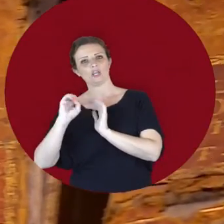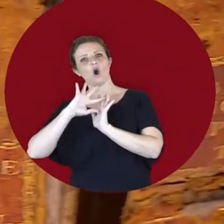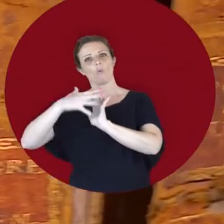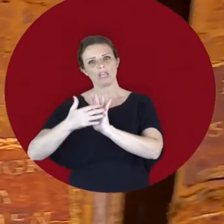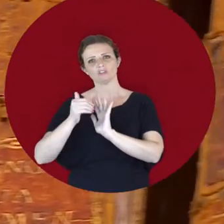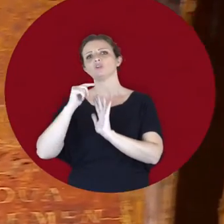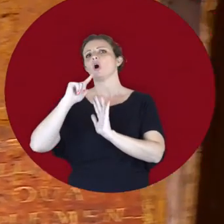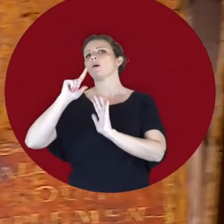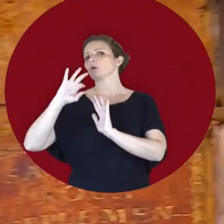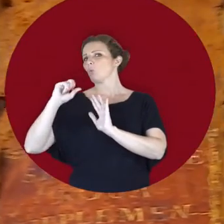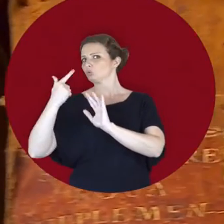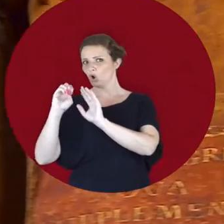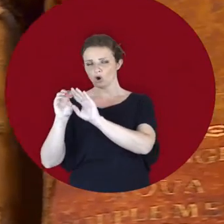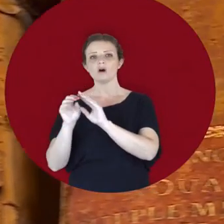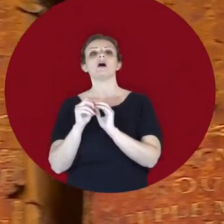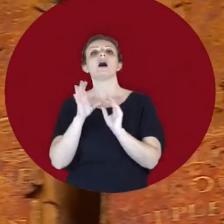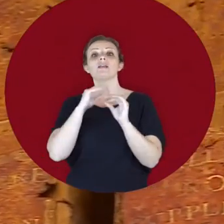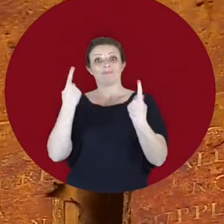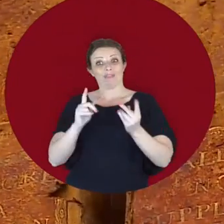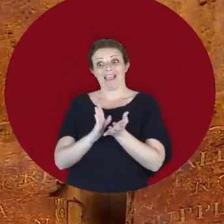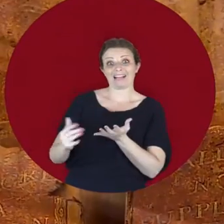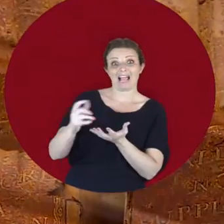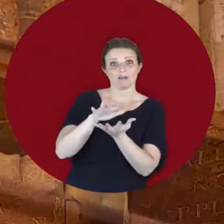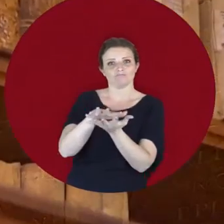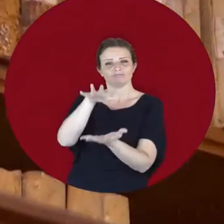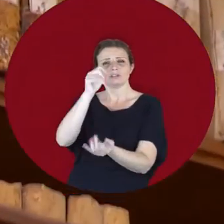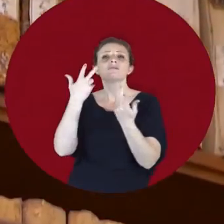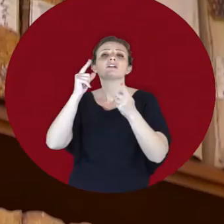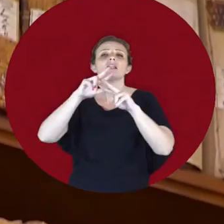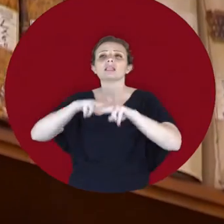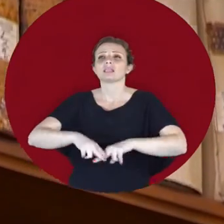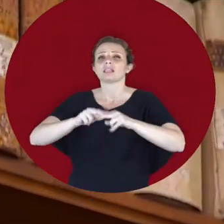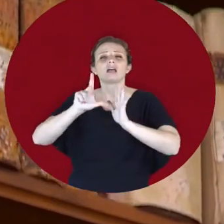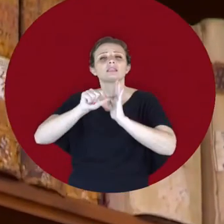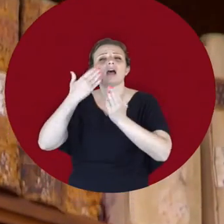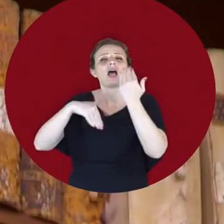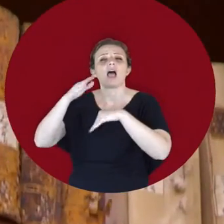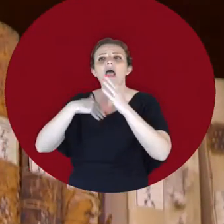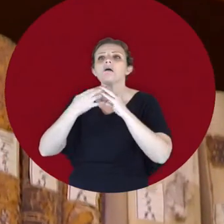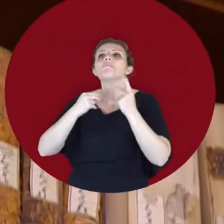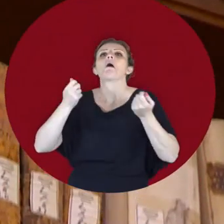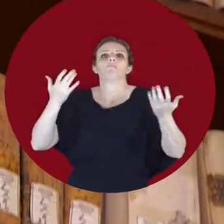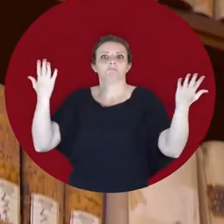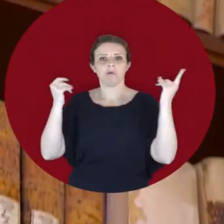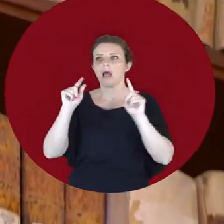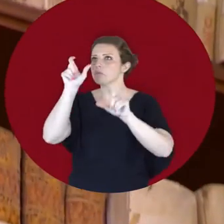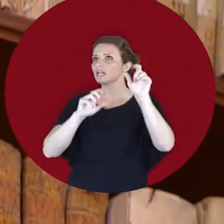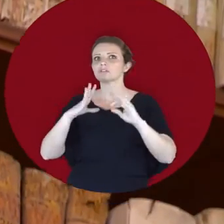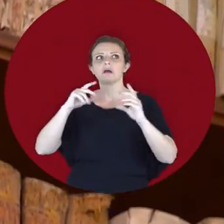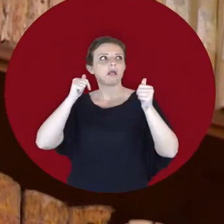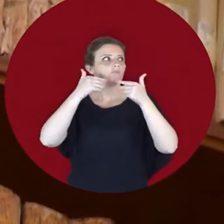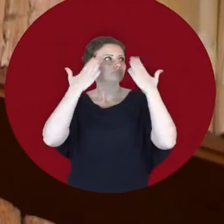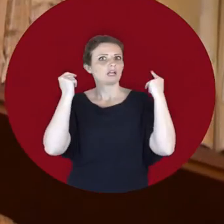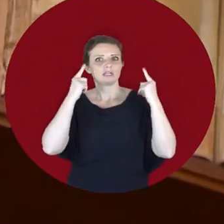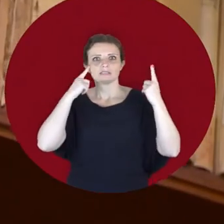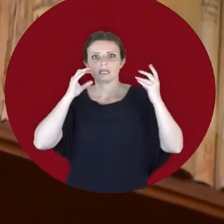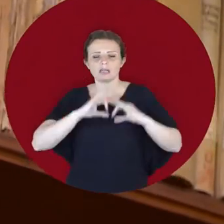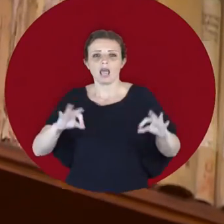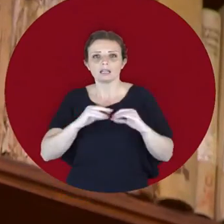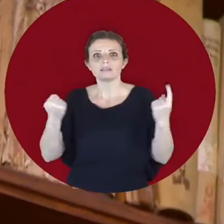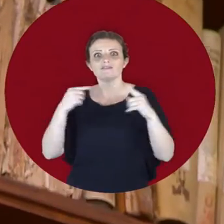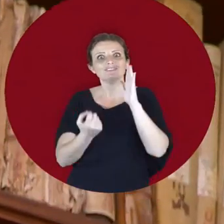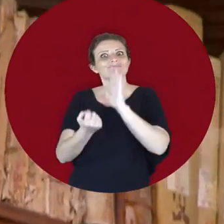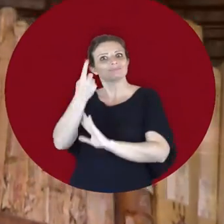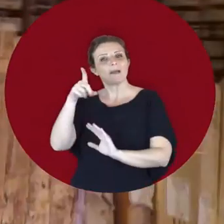lettere ad Attico, a Quinto e a Bruto. Di questa raccolta, da tempo immemorabile nascosta nel codice della Capitolare, non si aveva